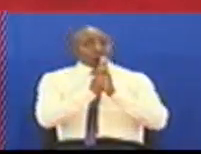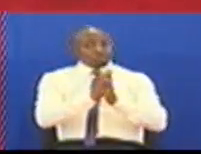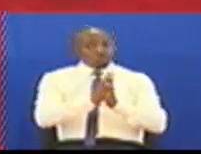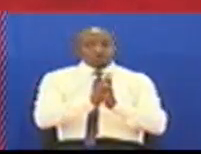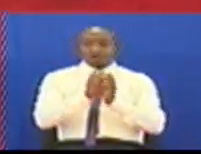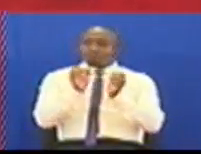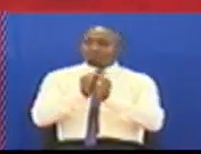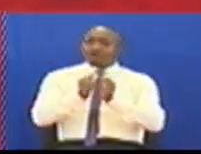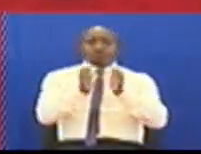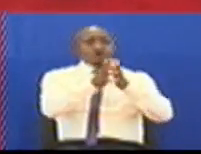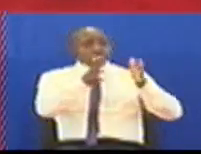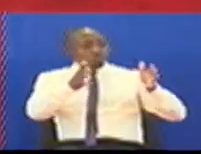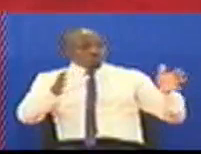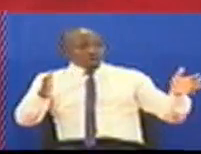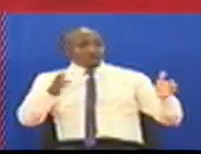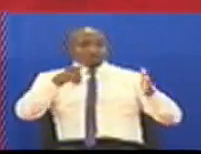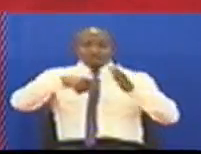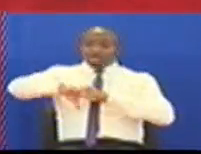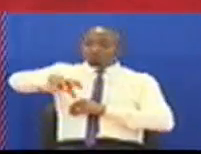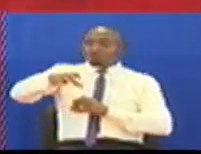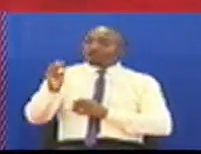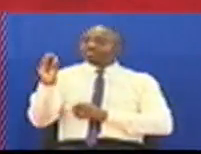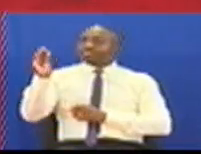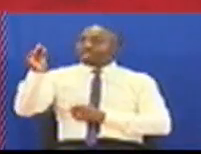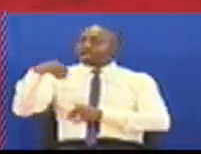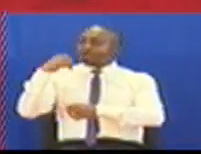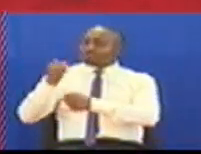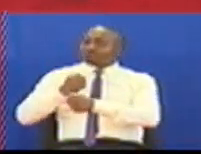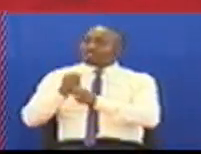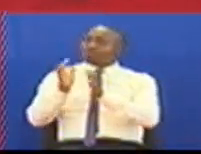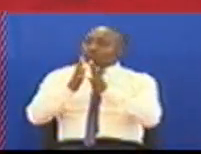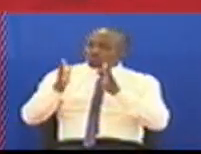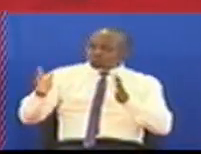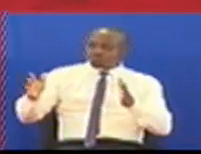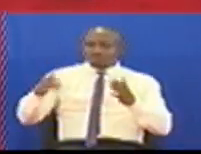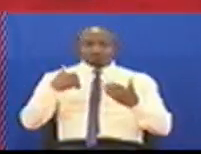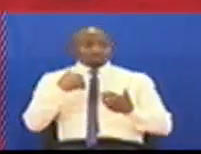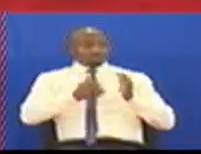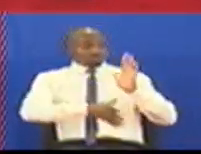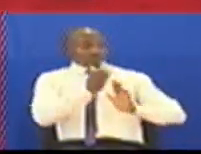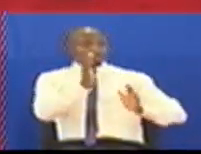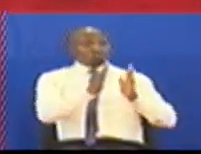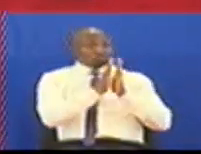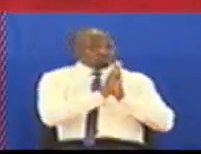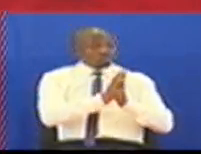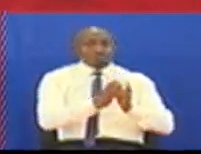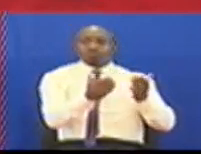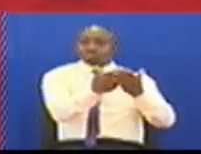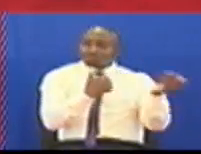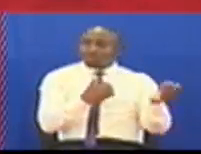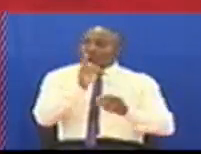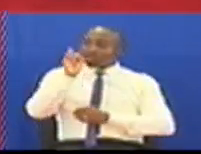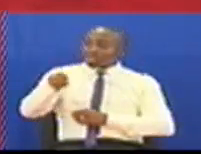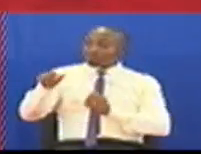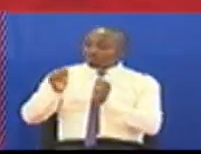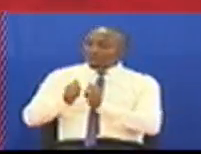yale makubwa ambayo yamefanyika ndani ya mkoa wa Shinyanga. Ninaanza kwa kushukuru kwa sababu kuna mambo ambayo